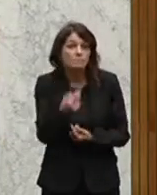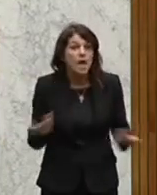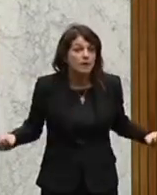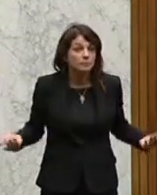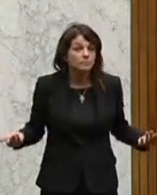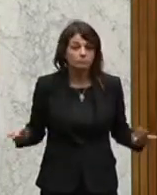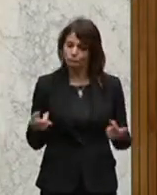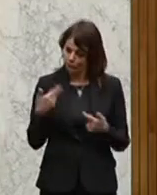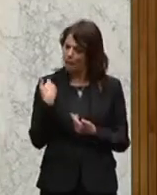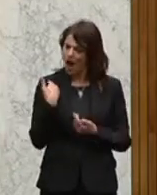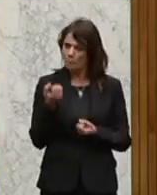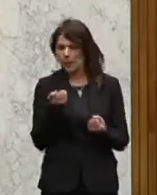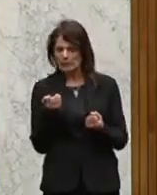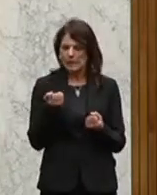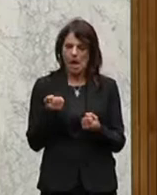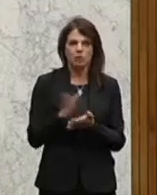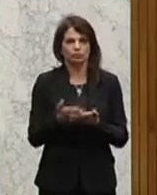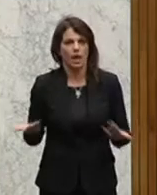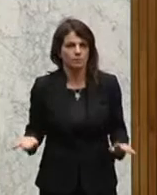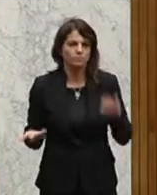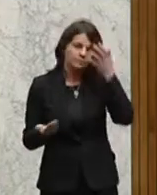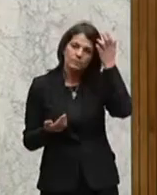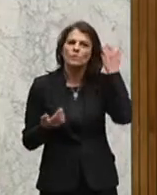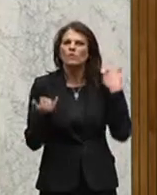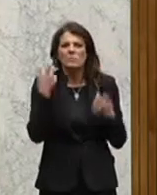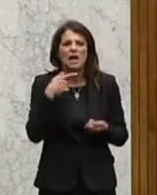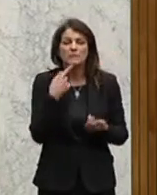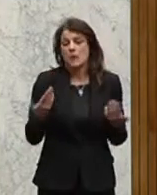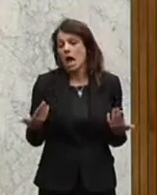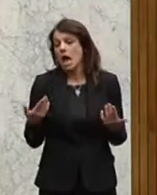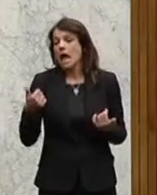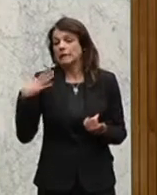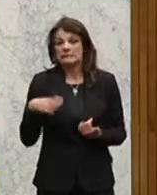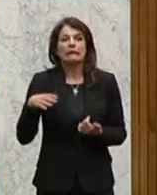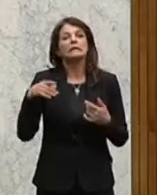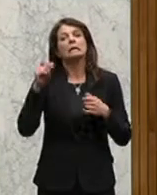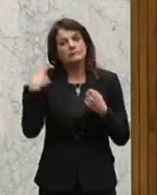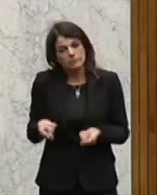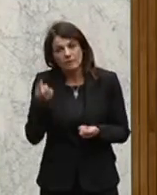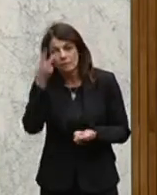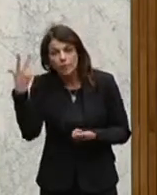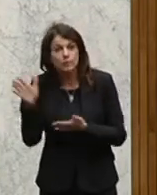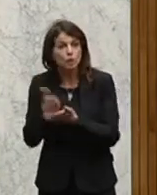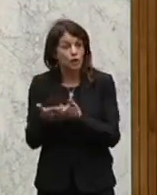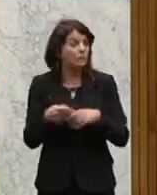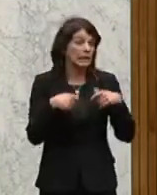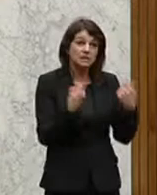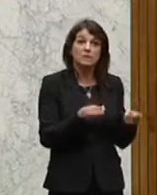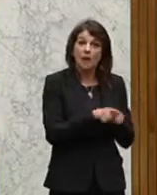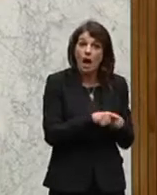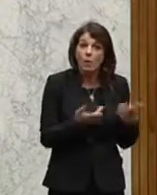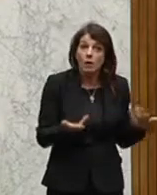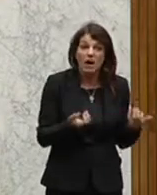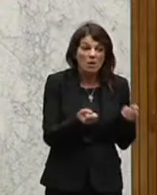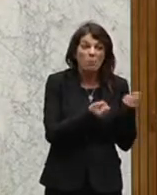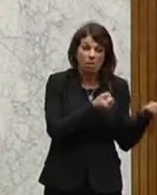eine politische Entscheidung. Und er hat es so gemeint, dass es auf der einen Seite vernünftige Entscheidungen gibt und auf der anderen Seite